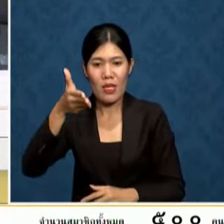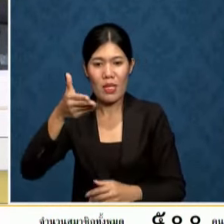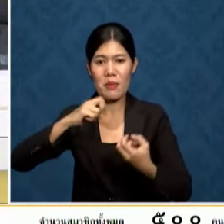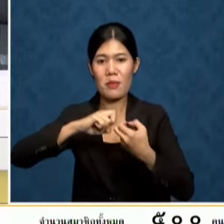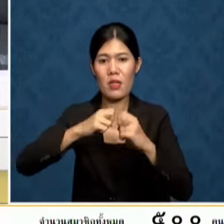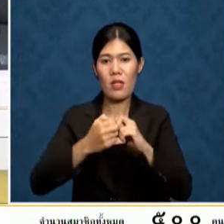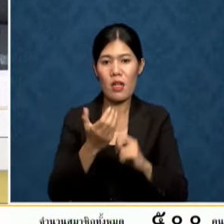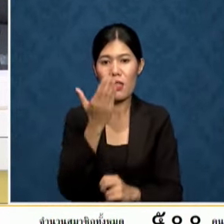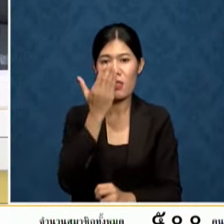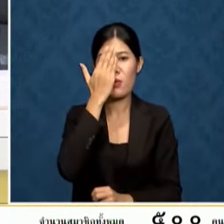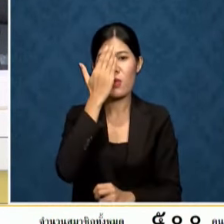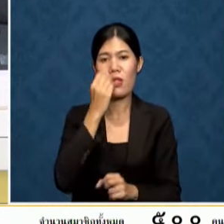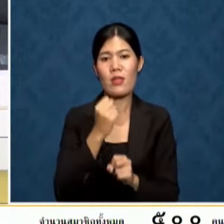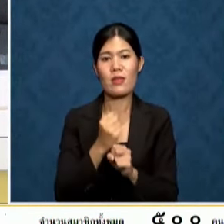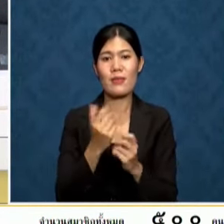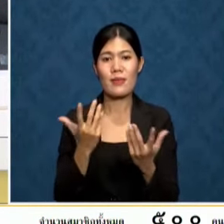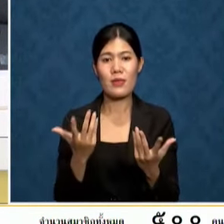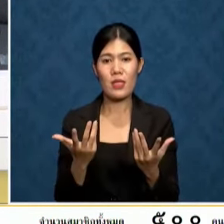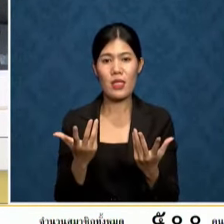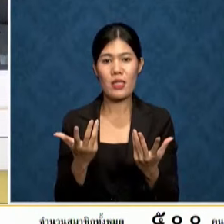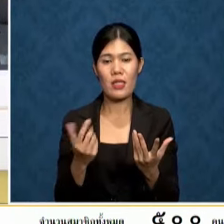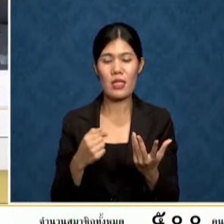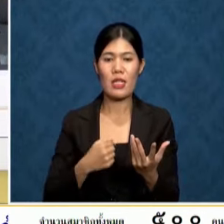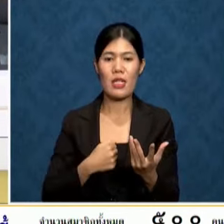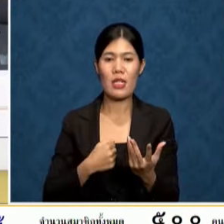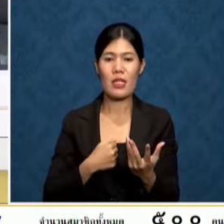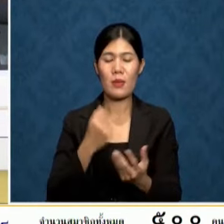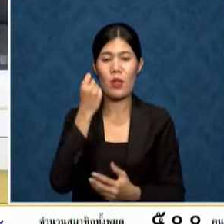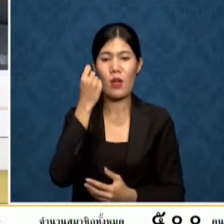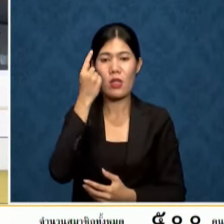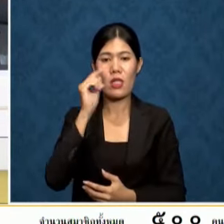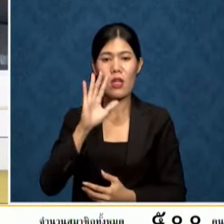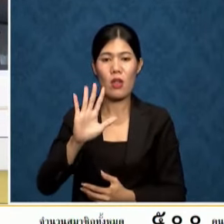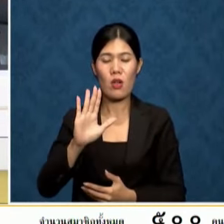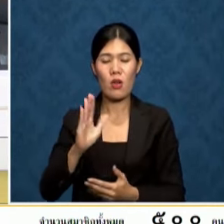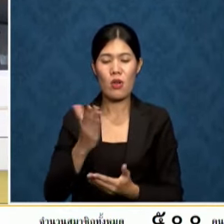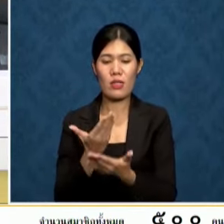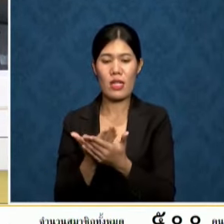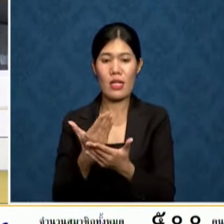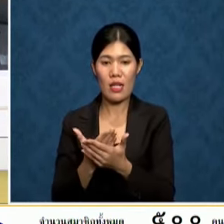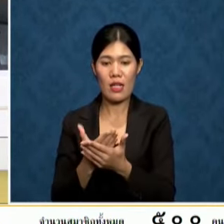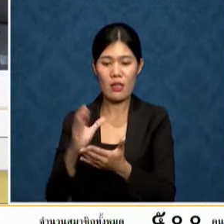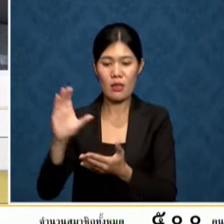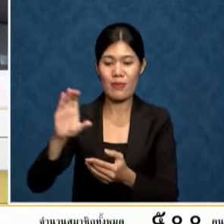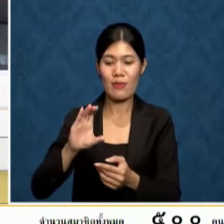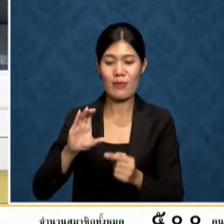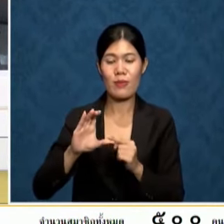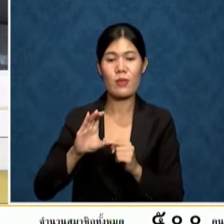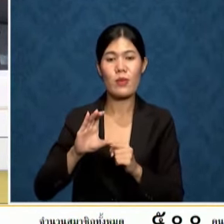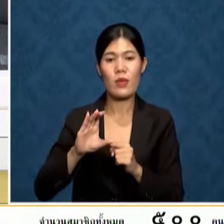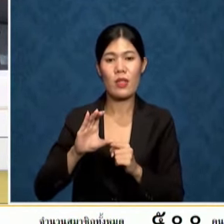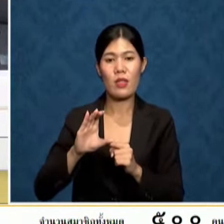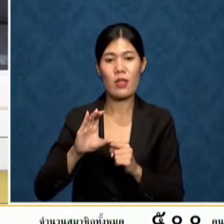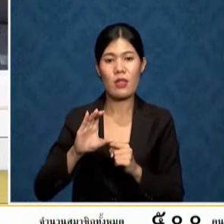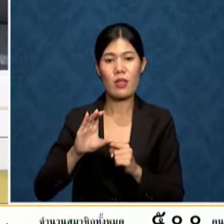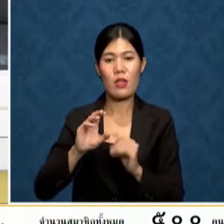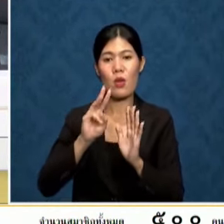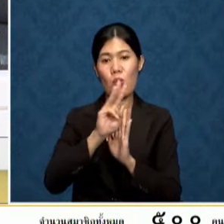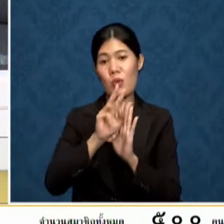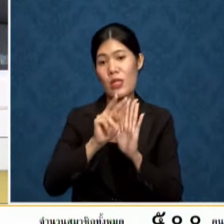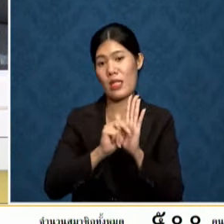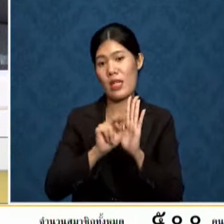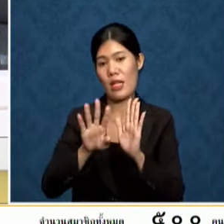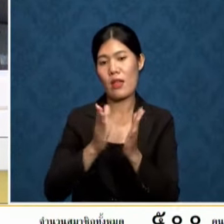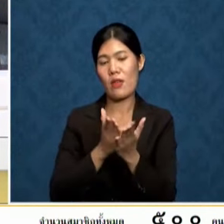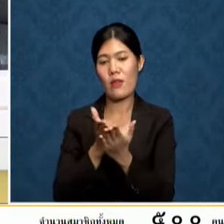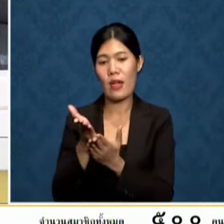ไม่สามารถปรับตัวรองรับได้อันนี้เป็นความเข้าใจในเรื่องของกลไกงบประมาณและกลไกวินัยทางการเงินการคลังของ